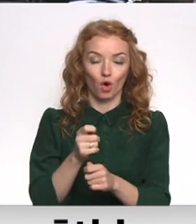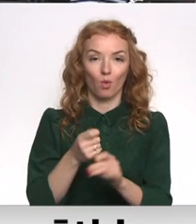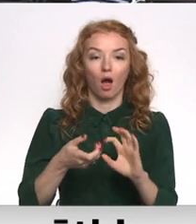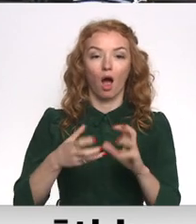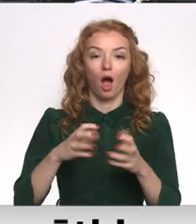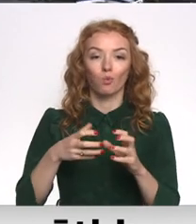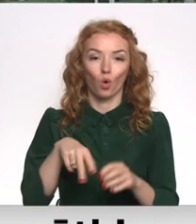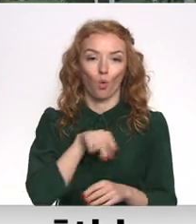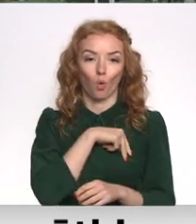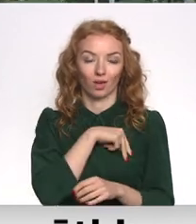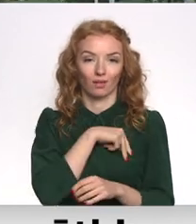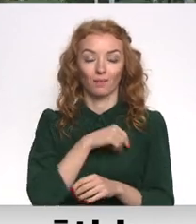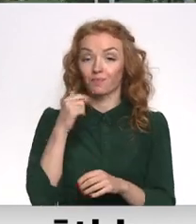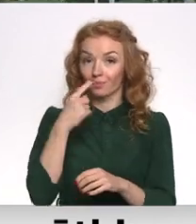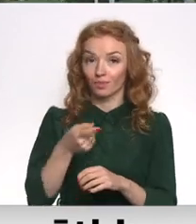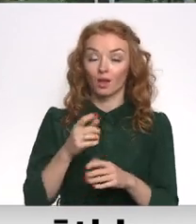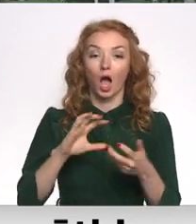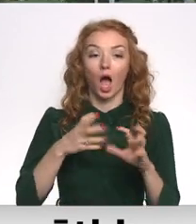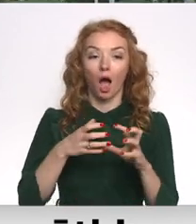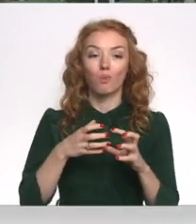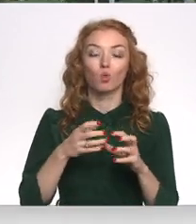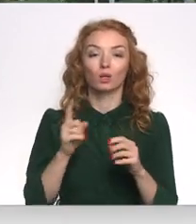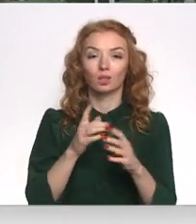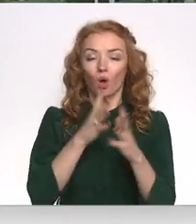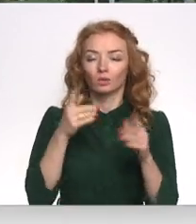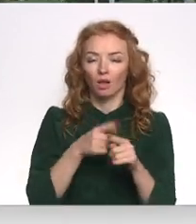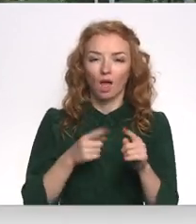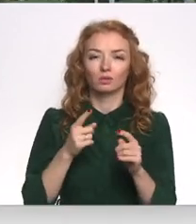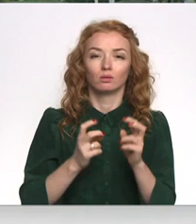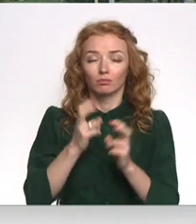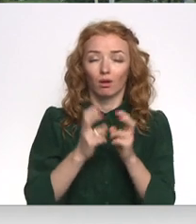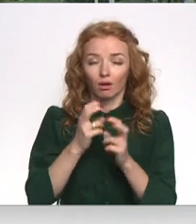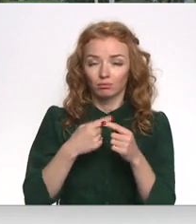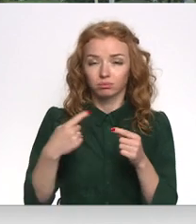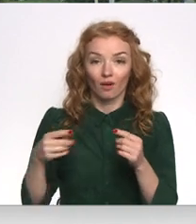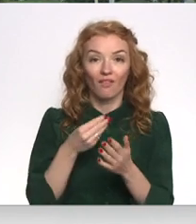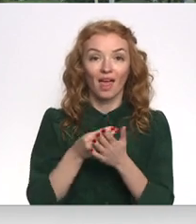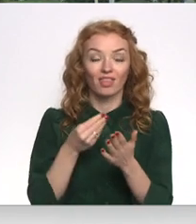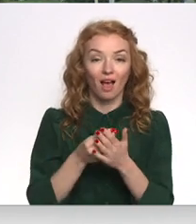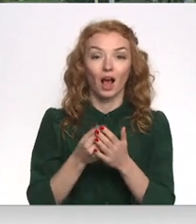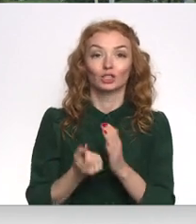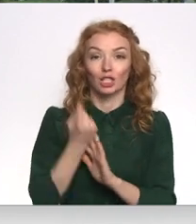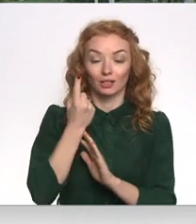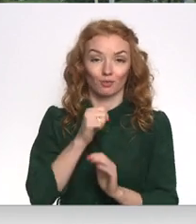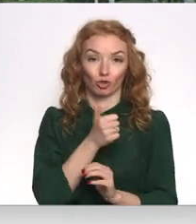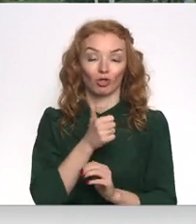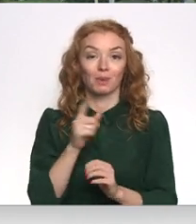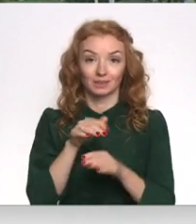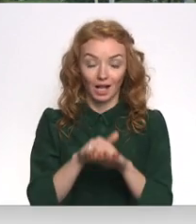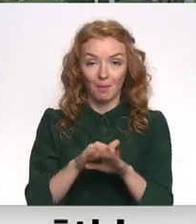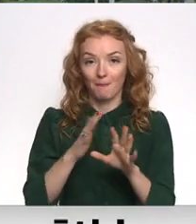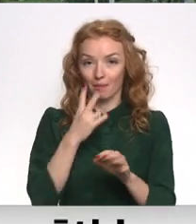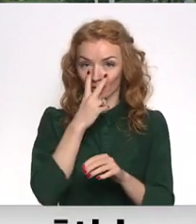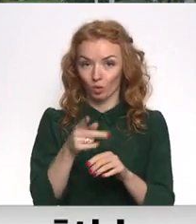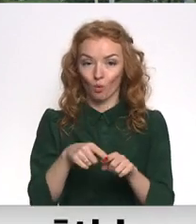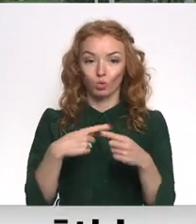ābolu ordeni. Ļoti bieži ābols tiek tā pārstrādāts, ka viņa vērtīgākās īpašības saglabājas, bet paskatoties uz